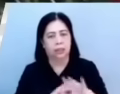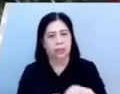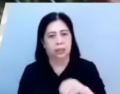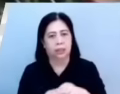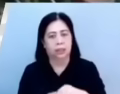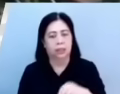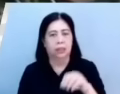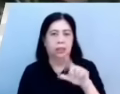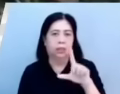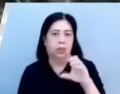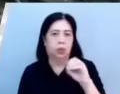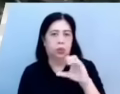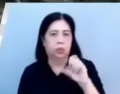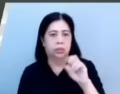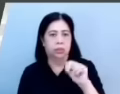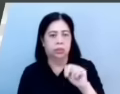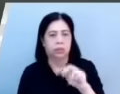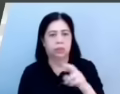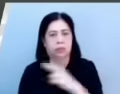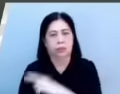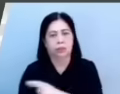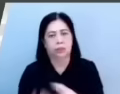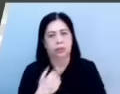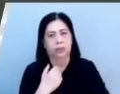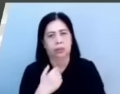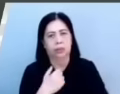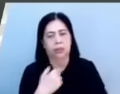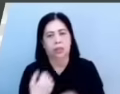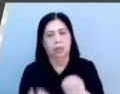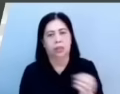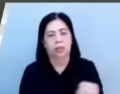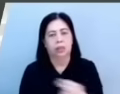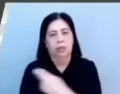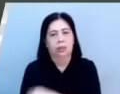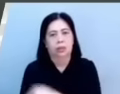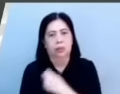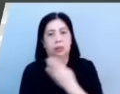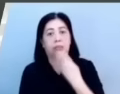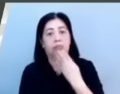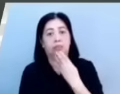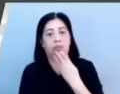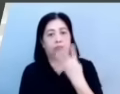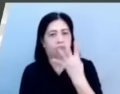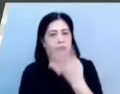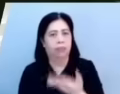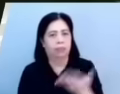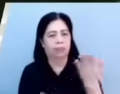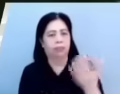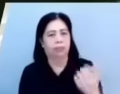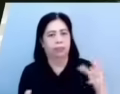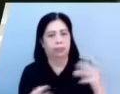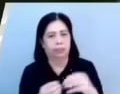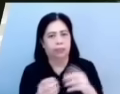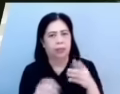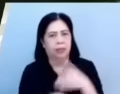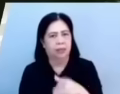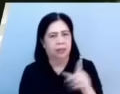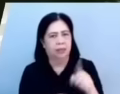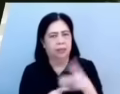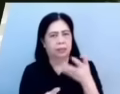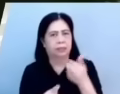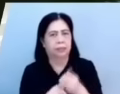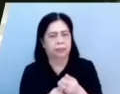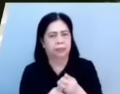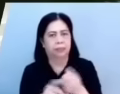Memorial Regional Hospital naman sa Bacolod City, may 4 na dinala ngayong bagong taon matapos tamaan ng paputok.